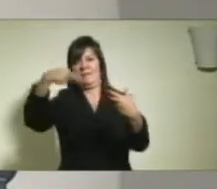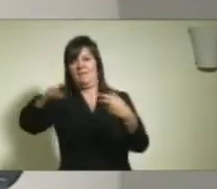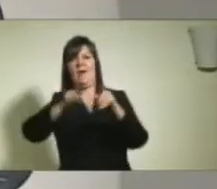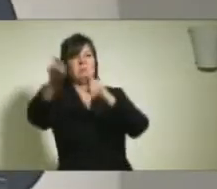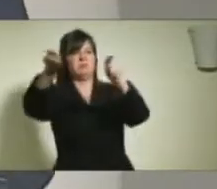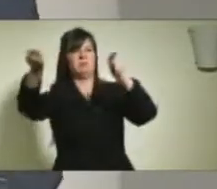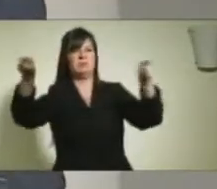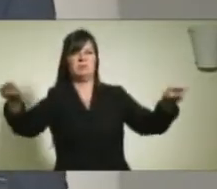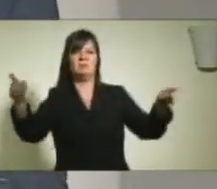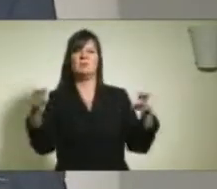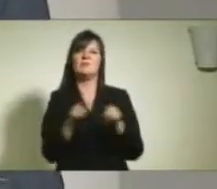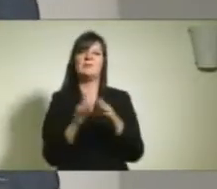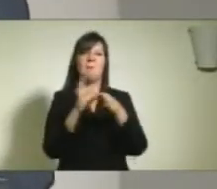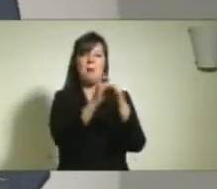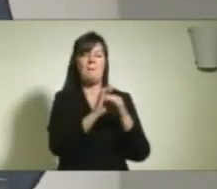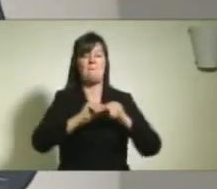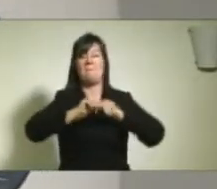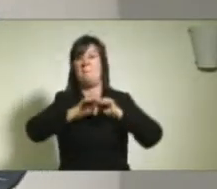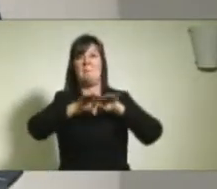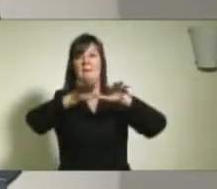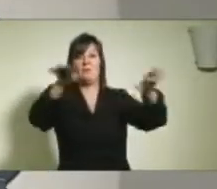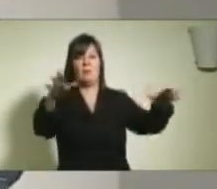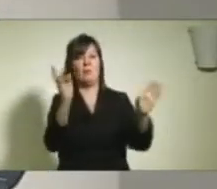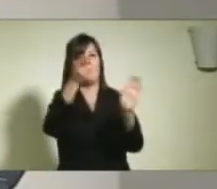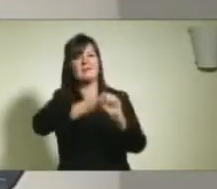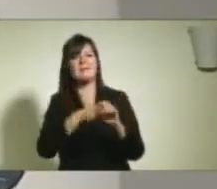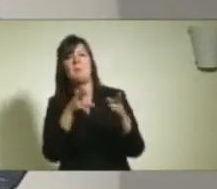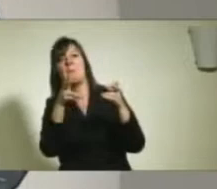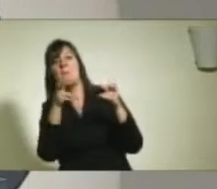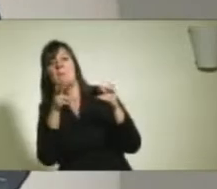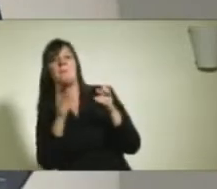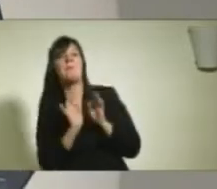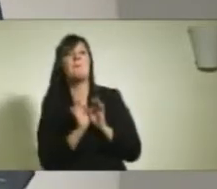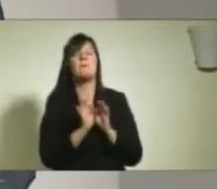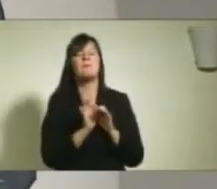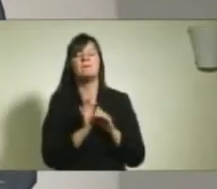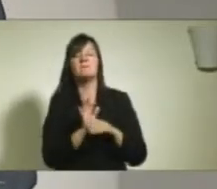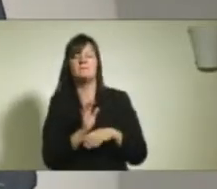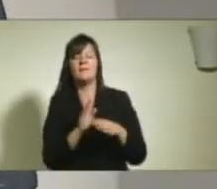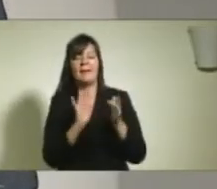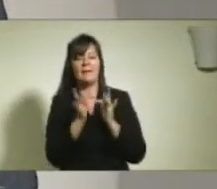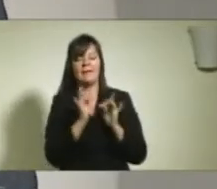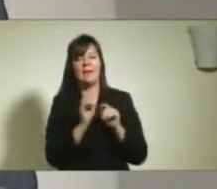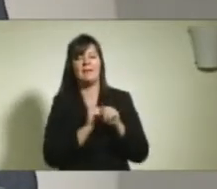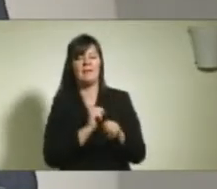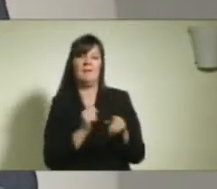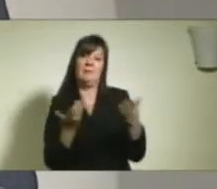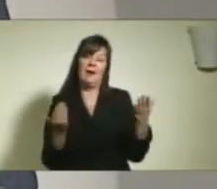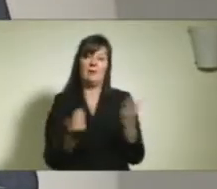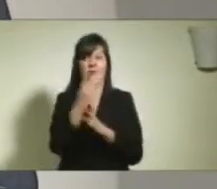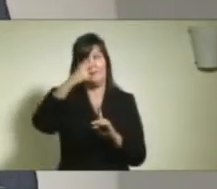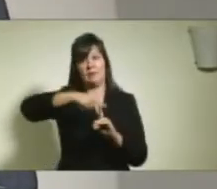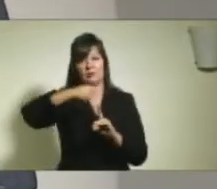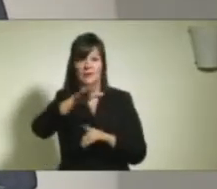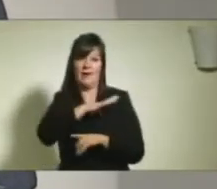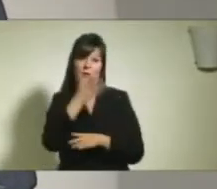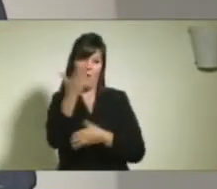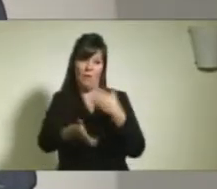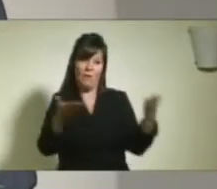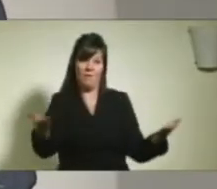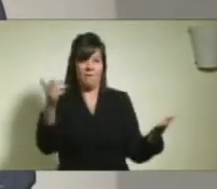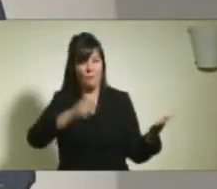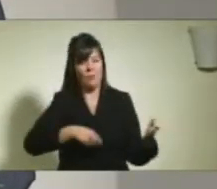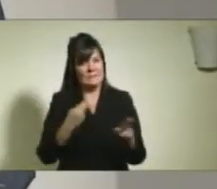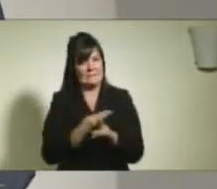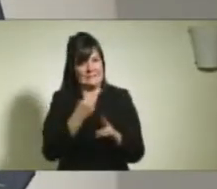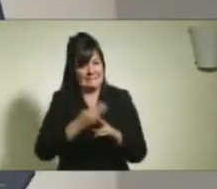à distance. Donc, c'est quelque chose que on sait que les nouvelles technologies sont là, qu'il faut les utiliser. Je